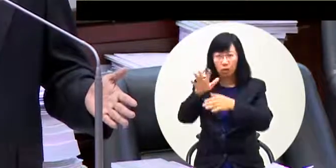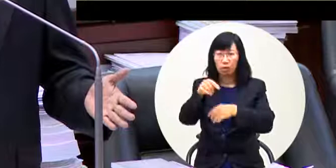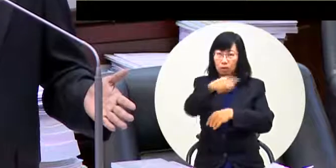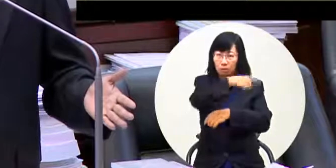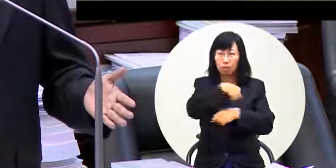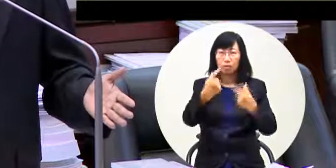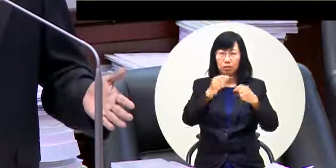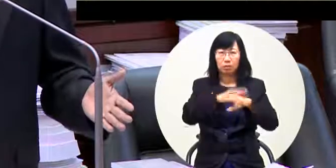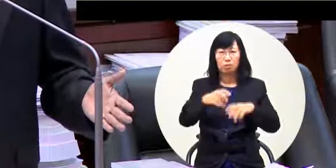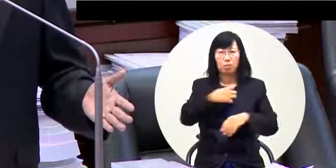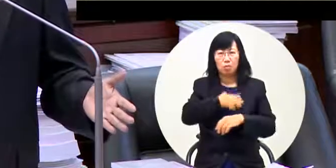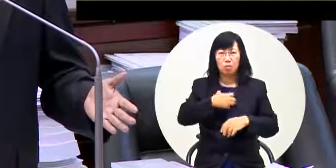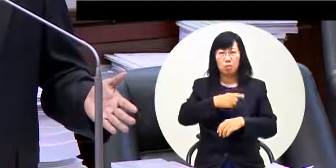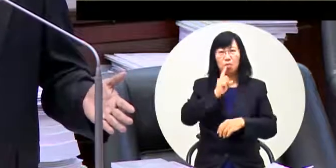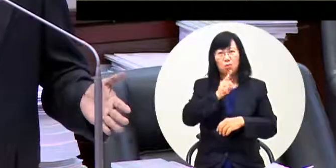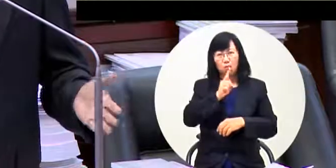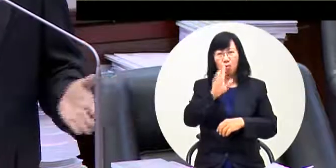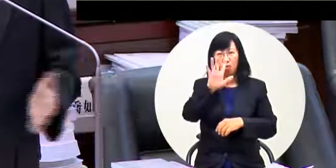好，第三个，